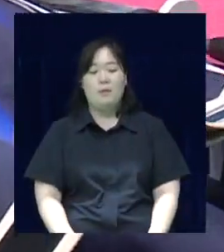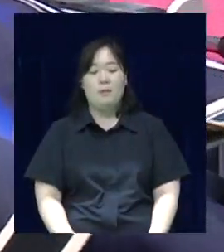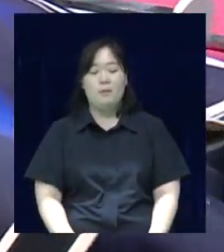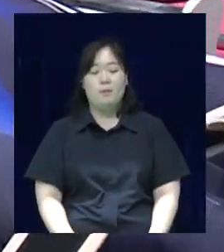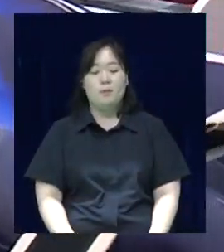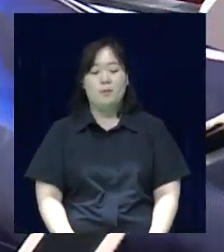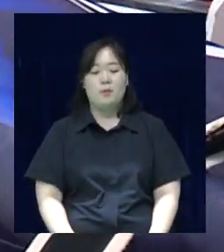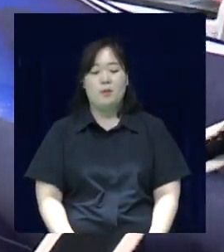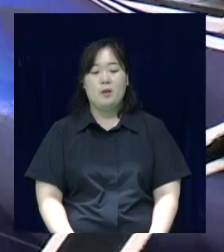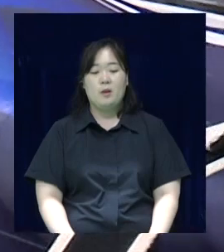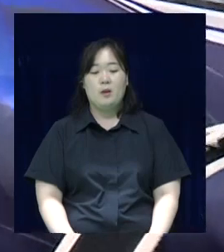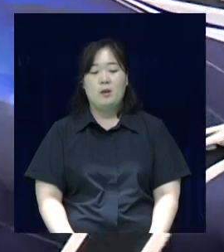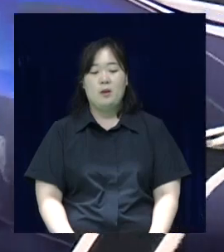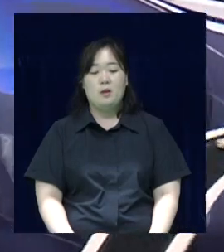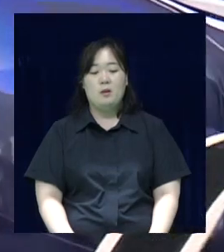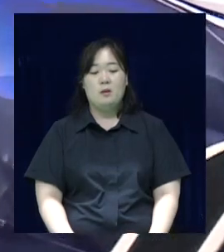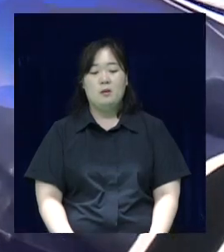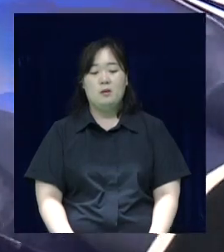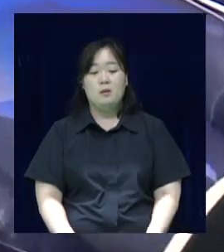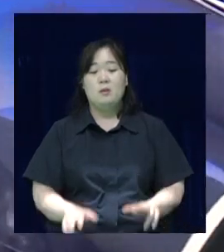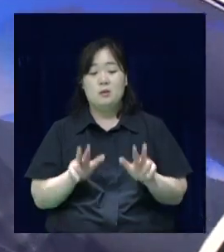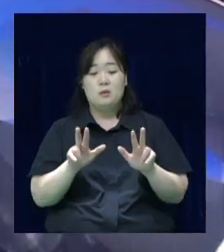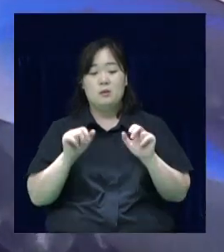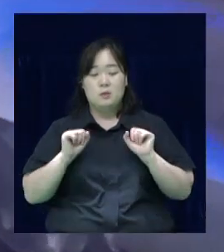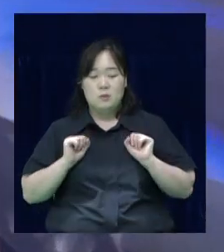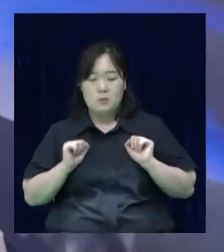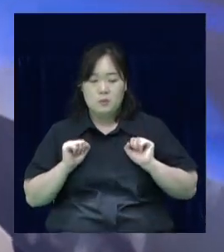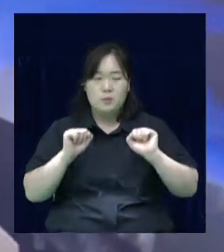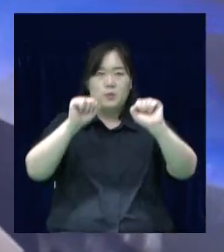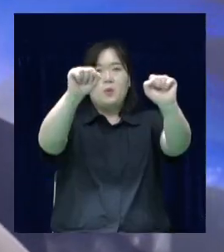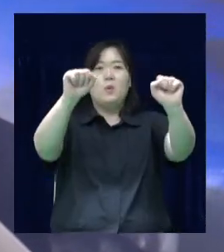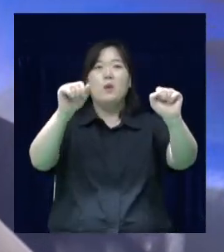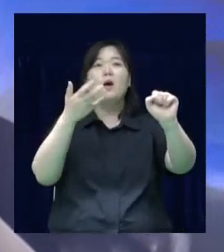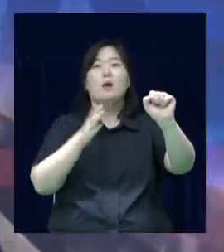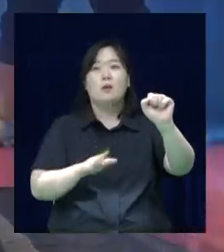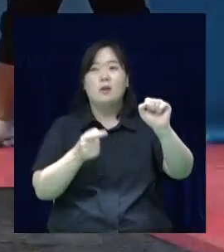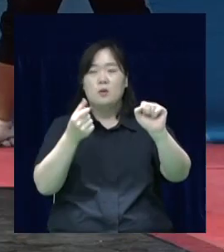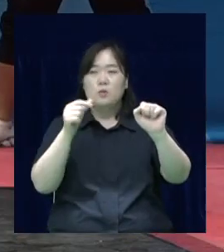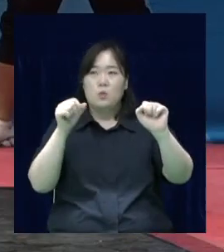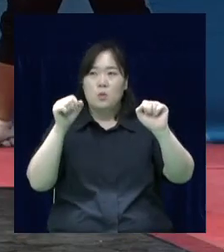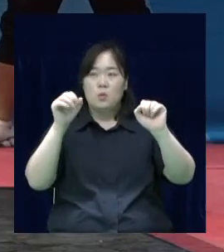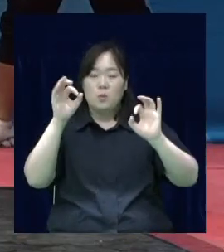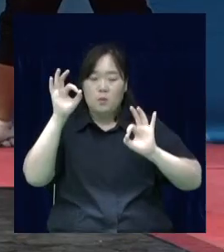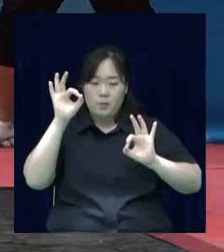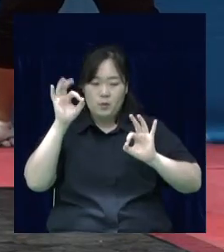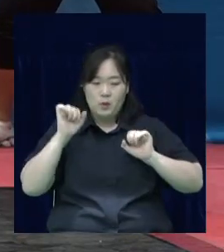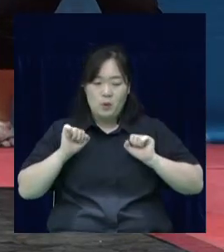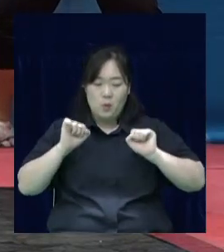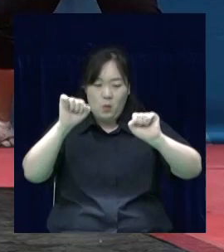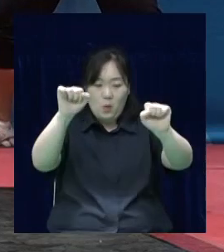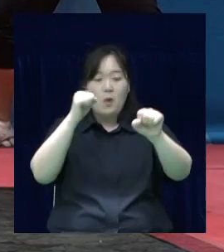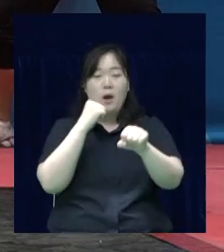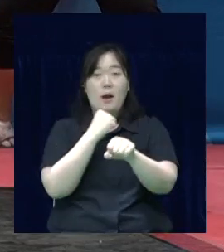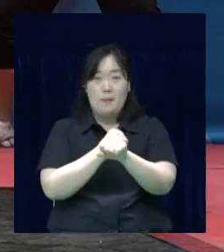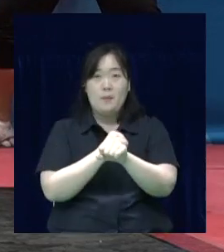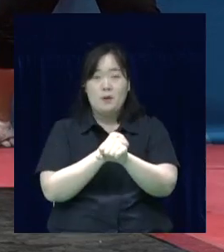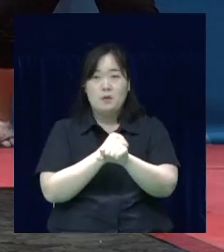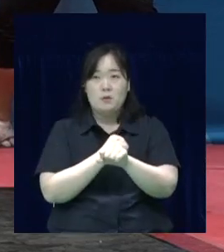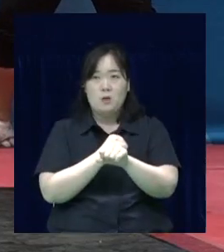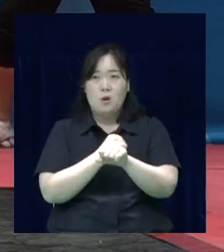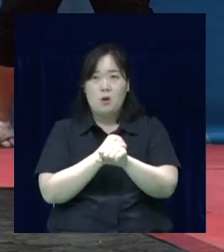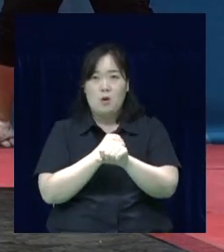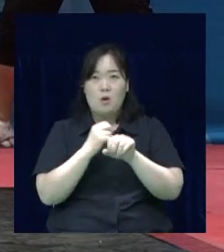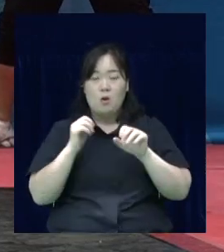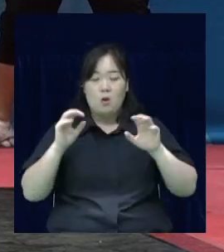보시죠. 네. 계속 이렇게 밀어 올라가야 되는데 약간 멈췄다가 올라가면서 그것을